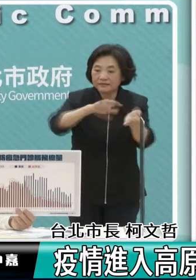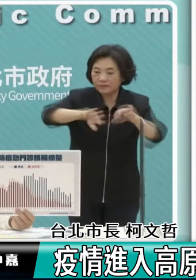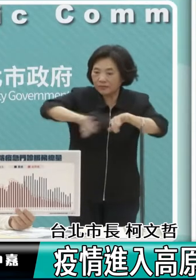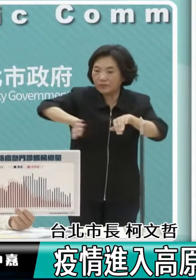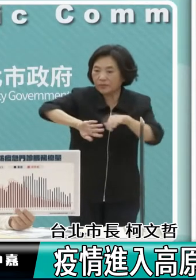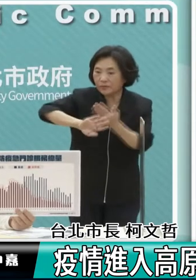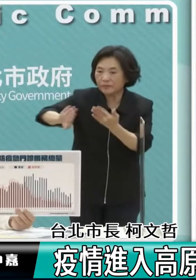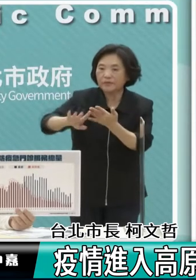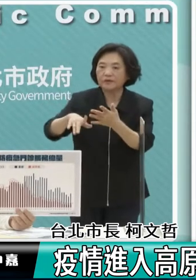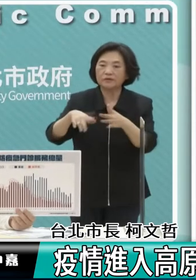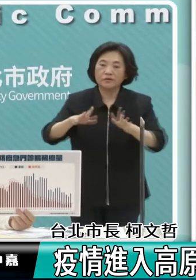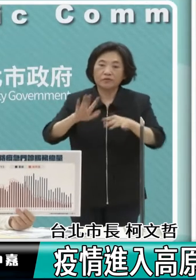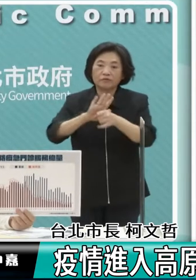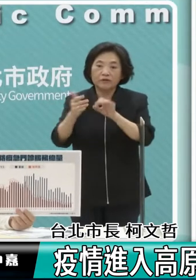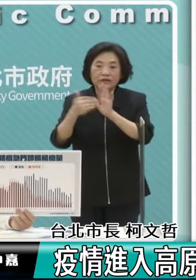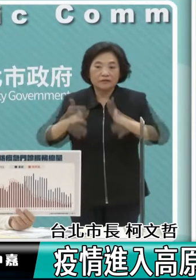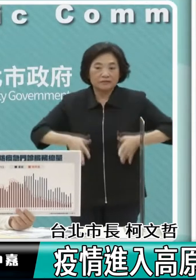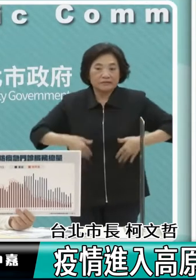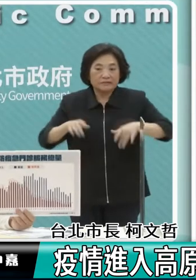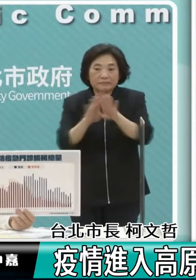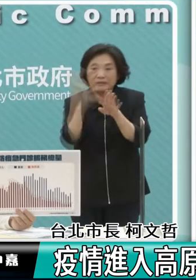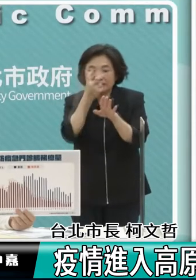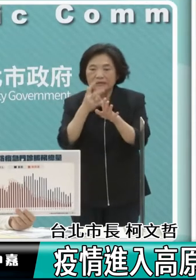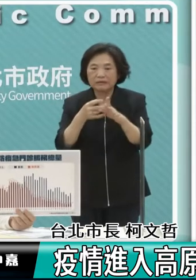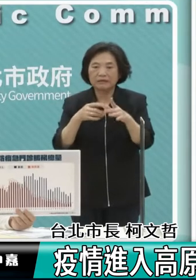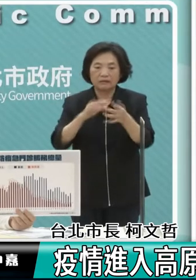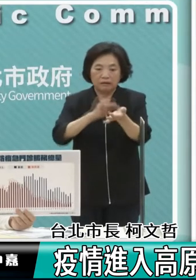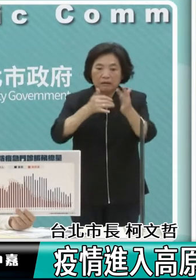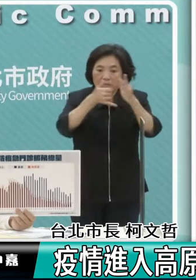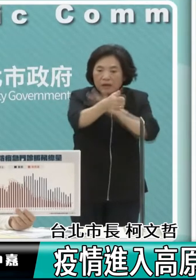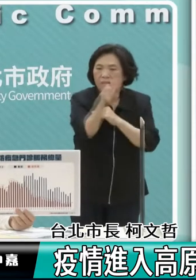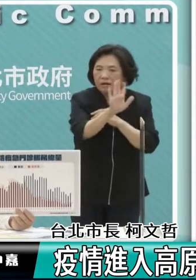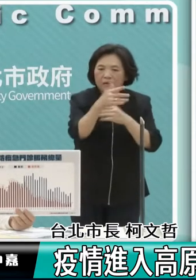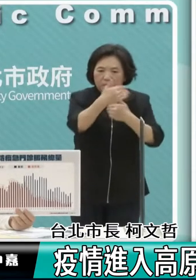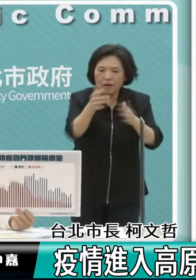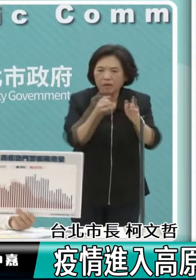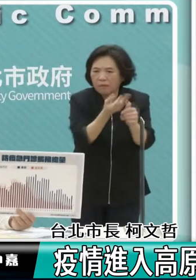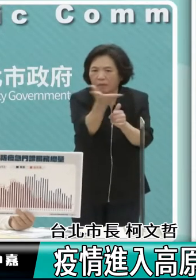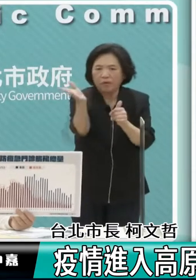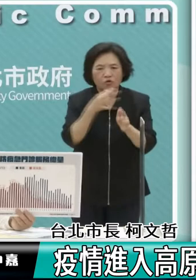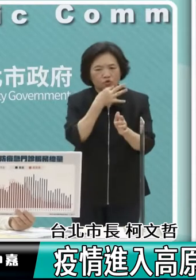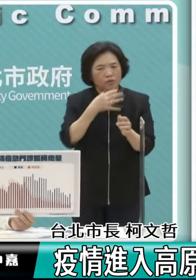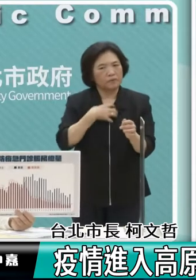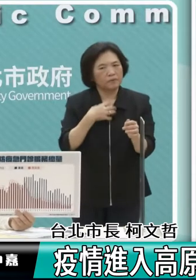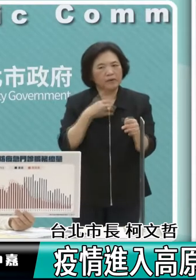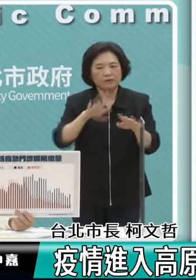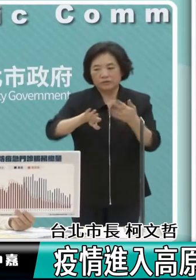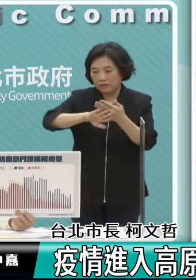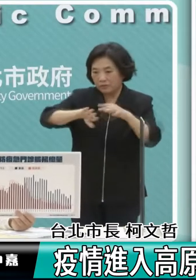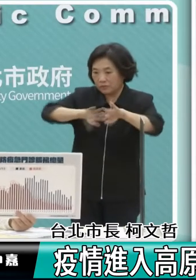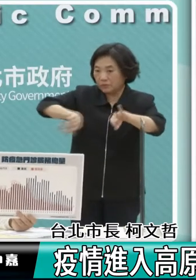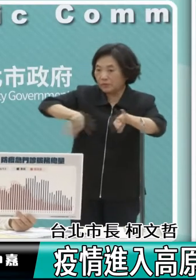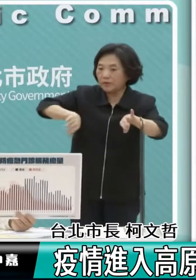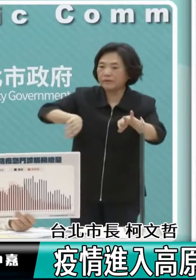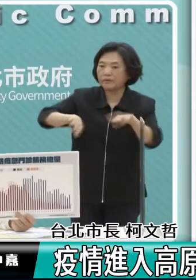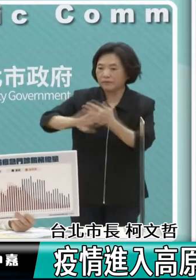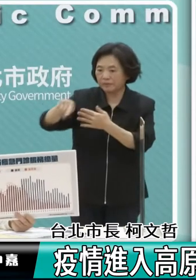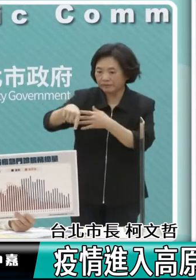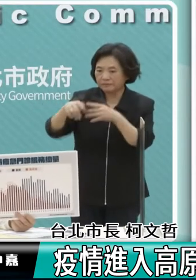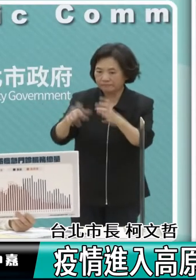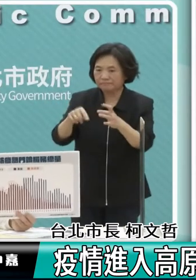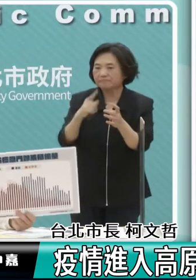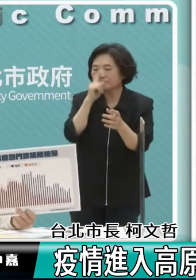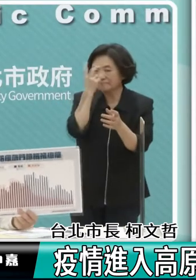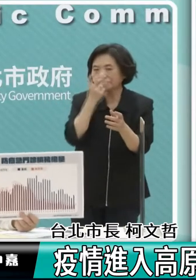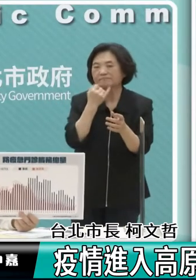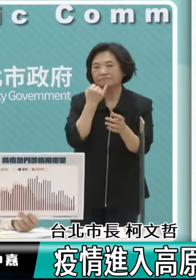理掉，因为不想让他进入门诊甚至病房去造成新的传染。所以如果可以的话，各位